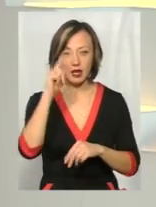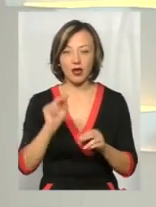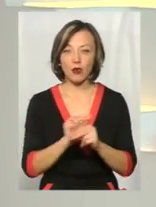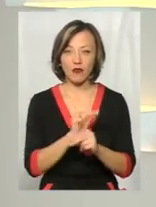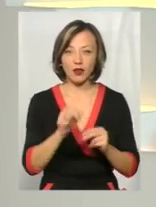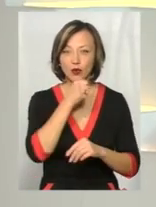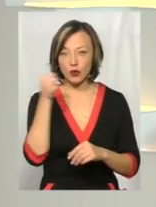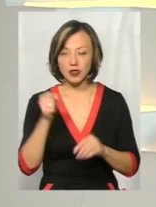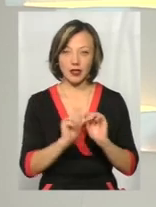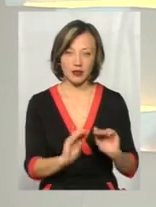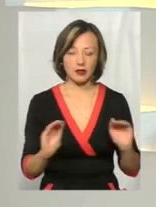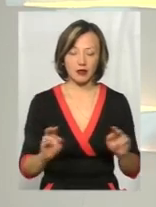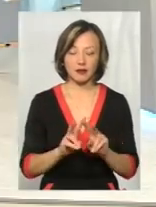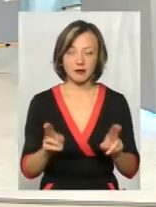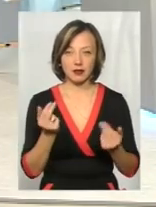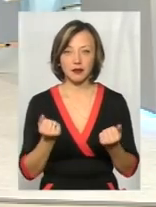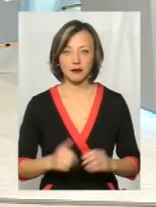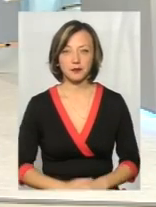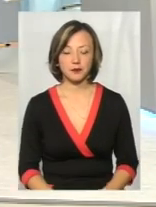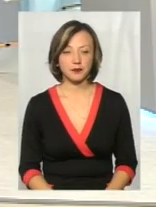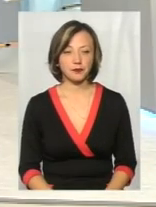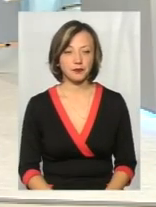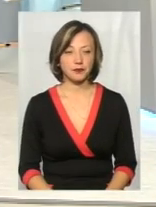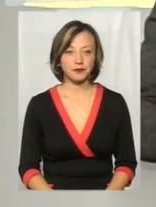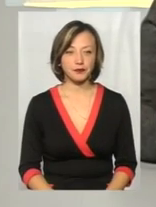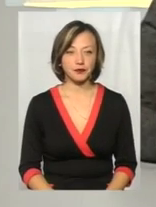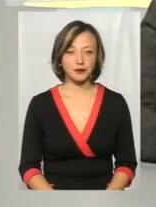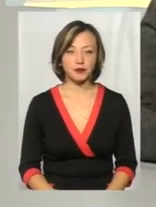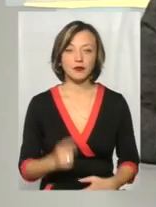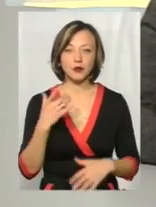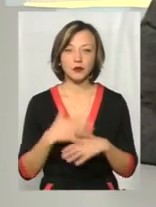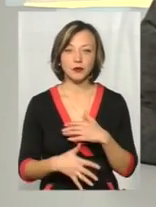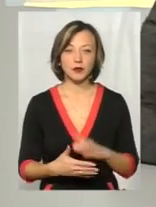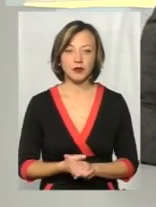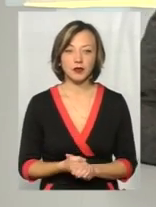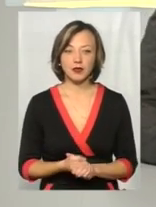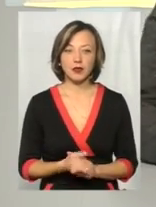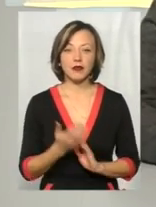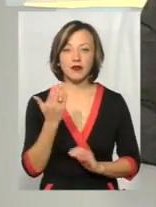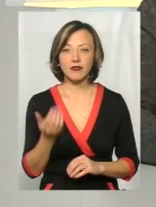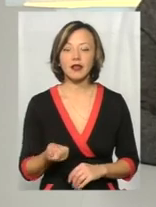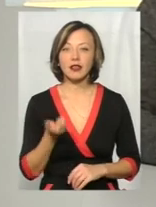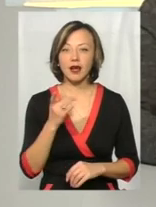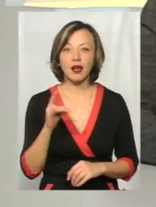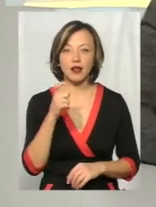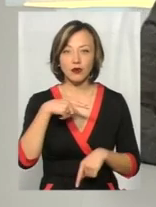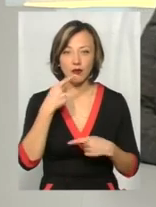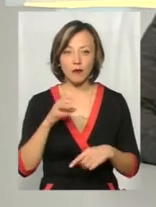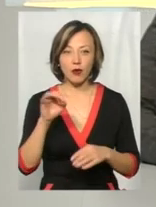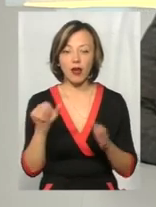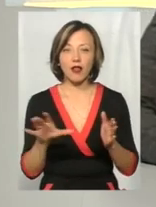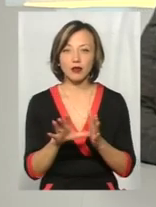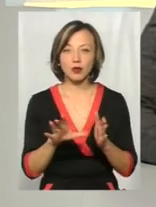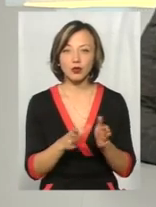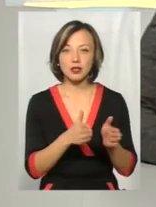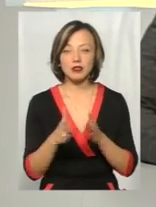лікувати як дорослих, так і дітей, так, да? Оцю всю специфіку. Так. Угу, я зрозумів. Ви пару разів казали про електронну